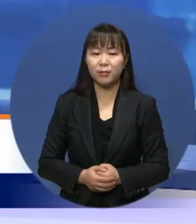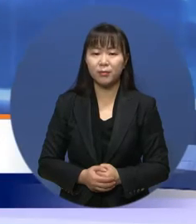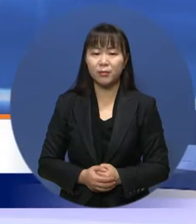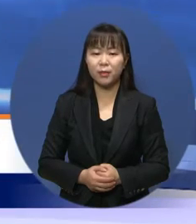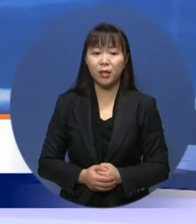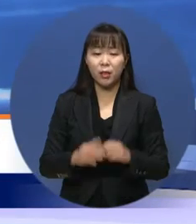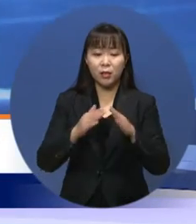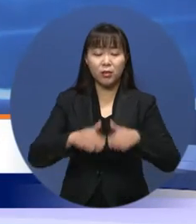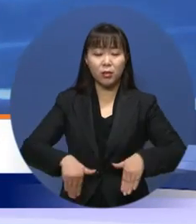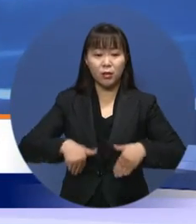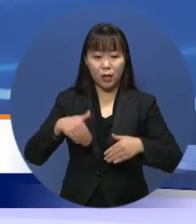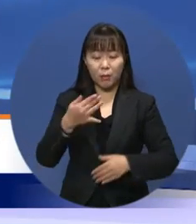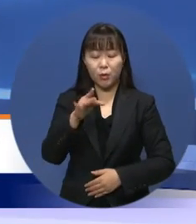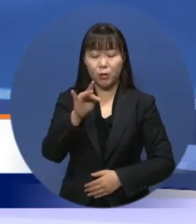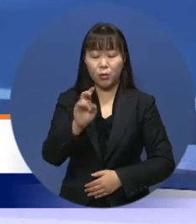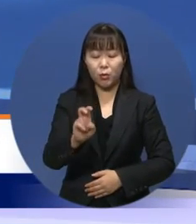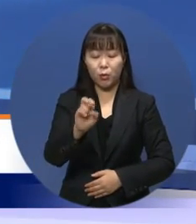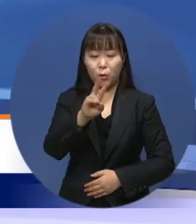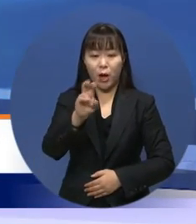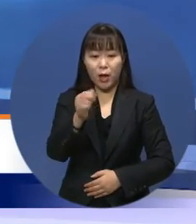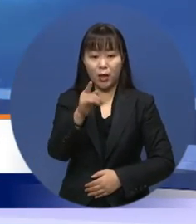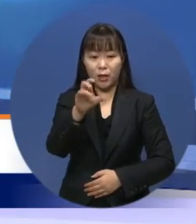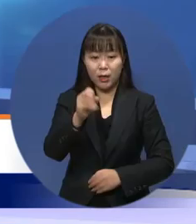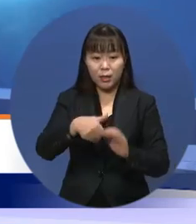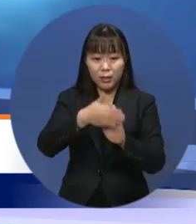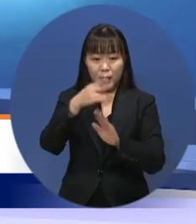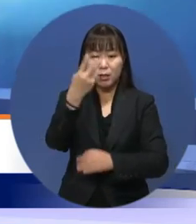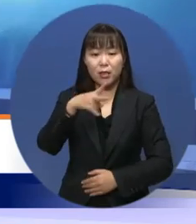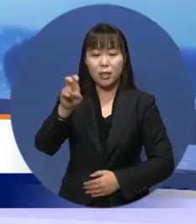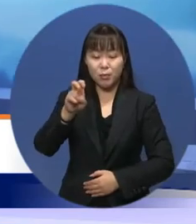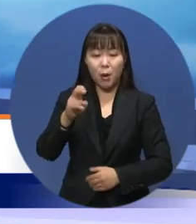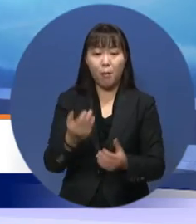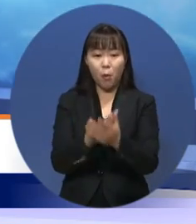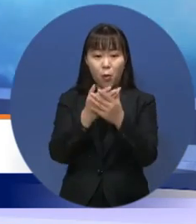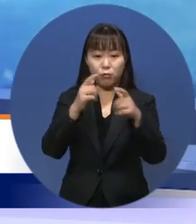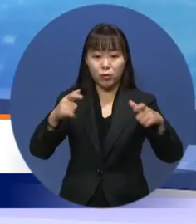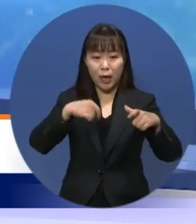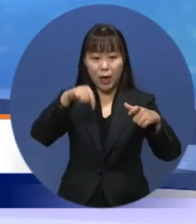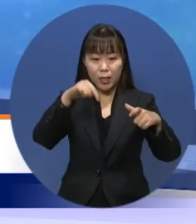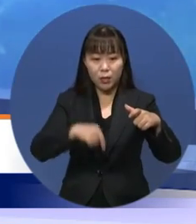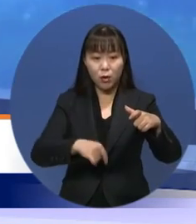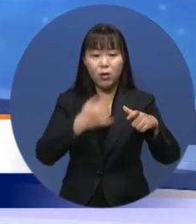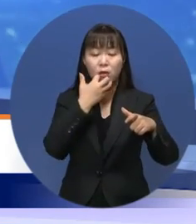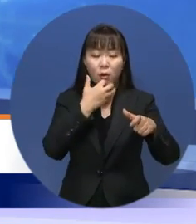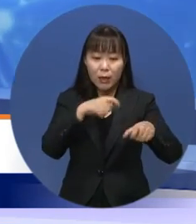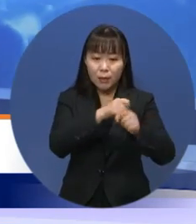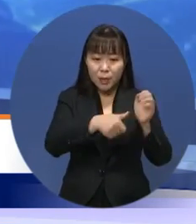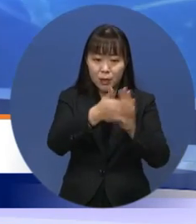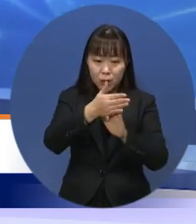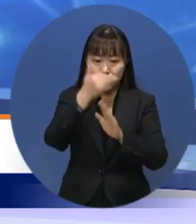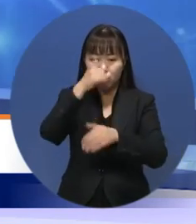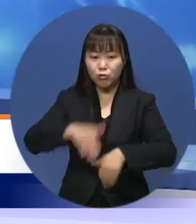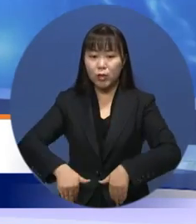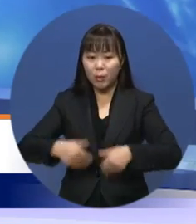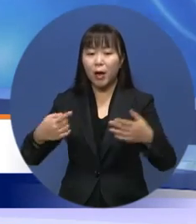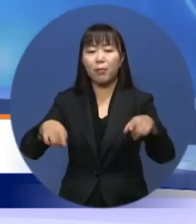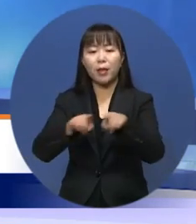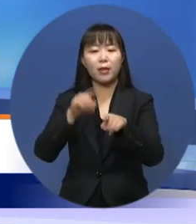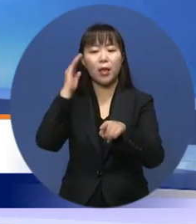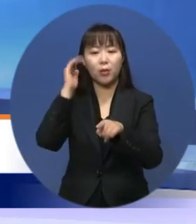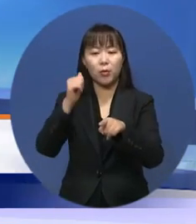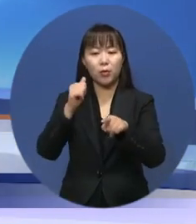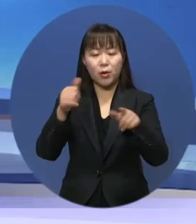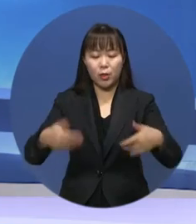전남 광양시가 2020년 보육 분야 정부 포상에서 서울특별시와 충청남도와 함께 대통령 기관